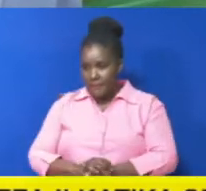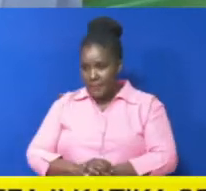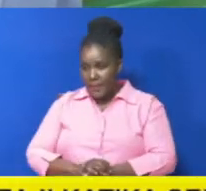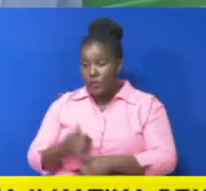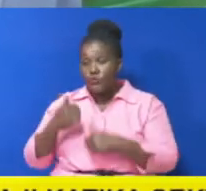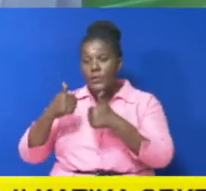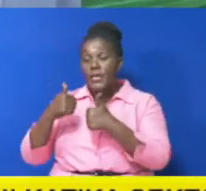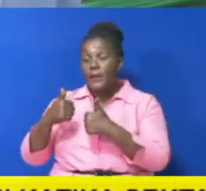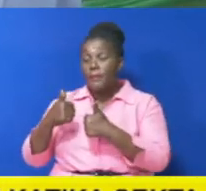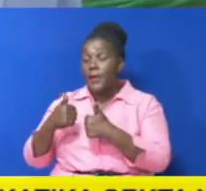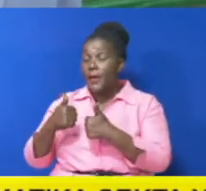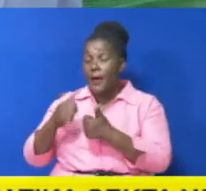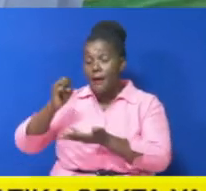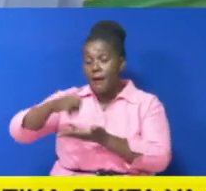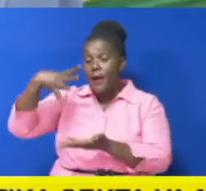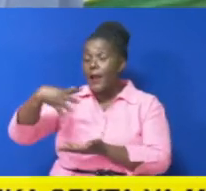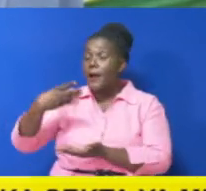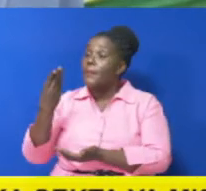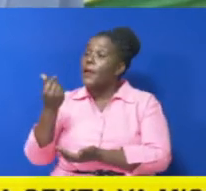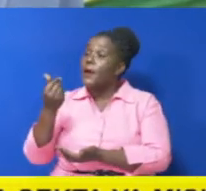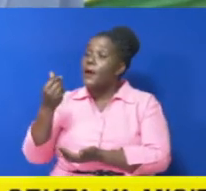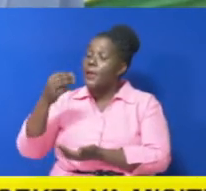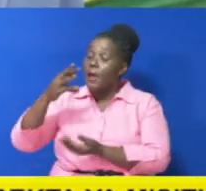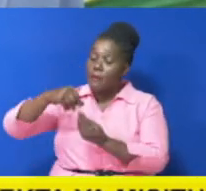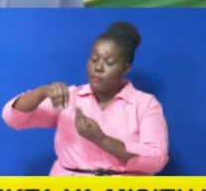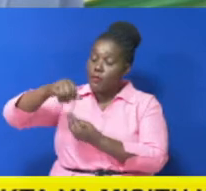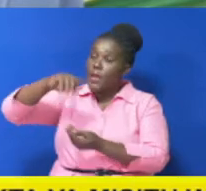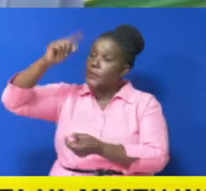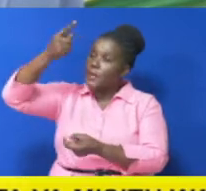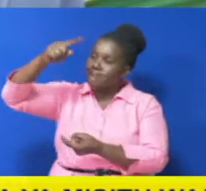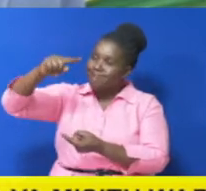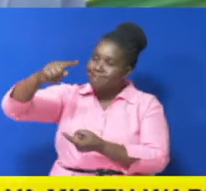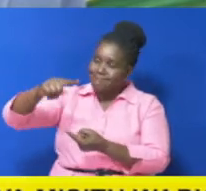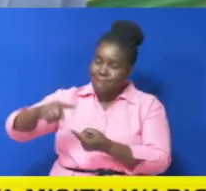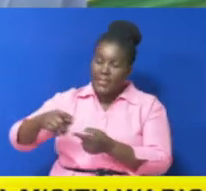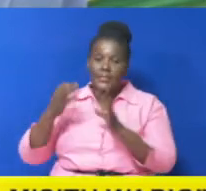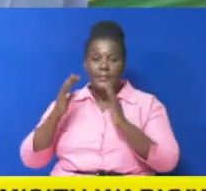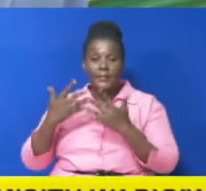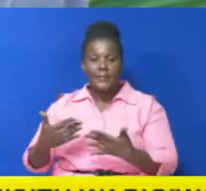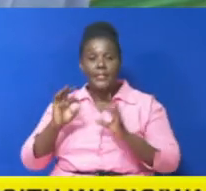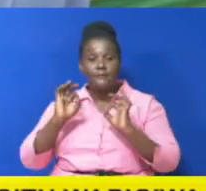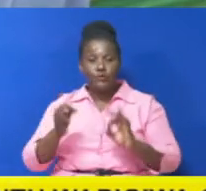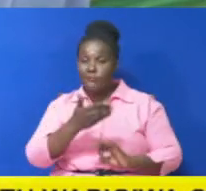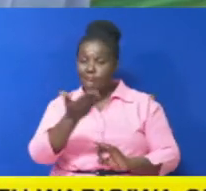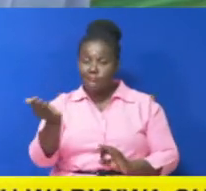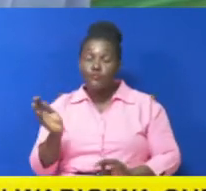mbolea hamtanunua tena kwa bei hii. Kwa hiyo tarehe 8 kuwe kwenye